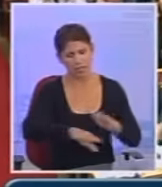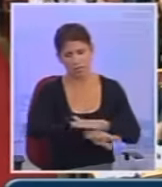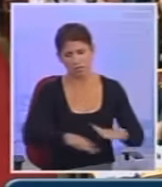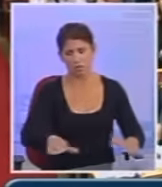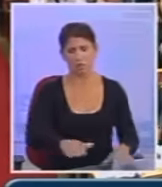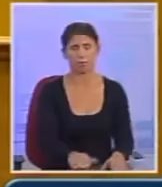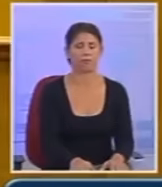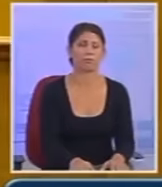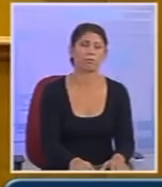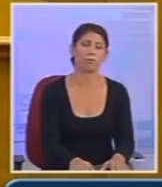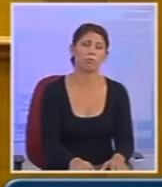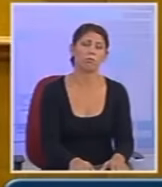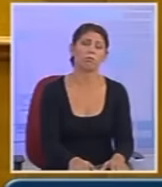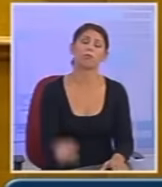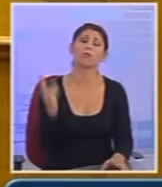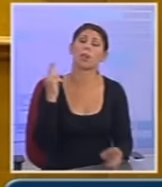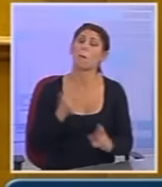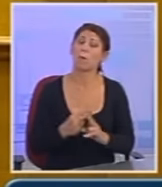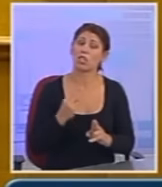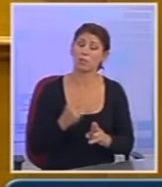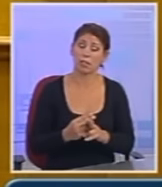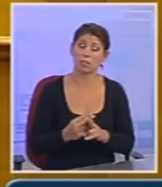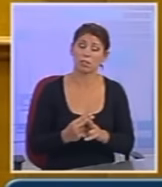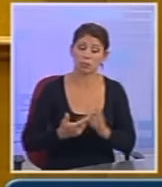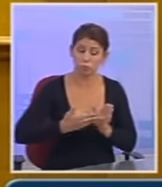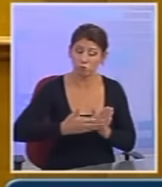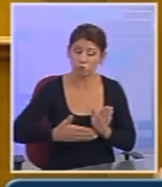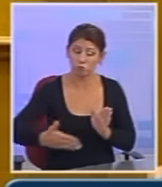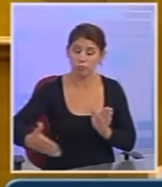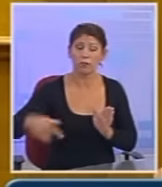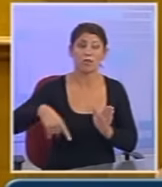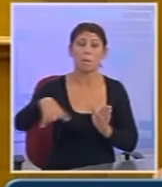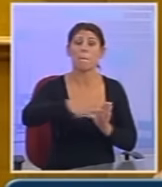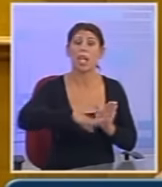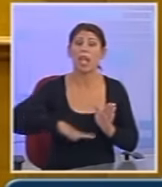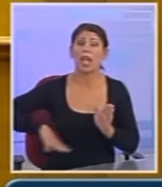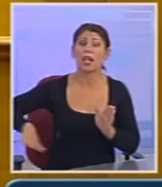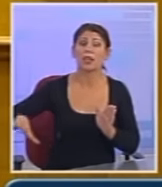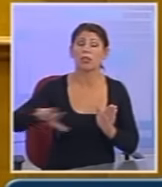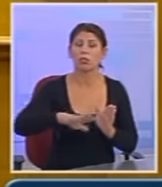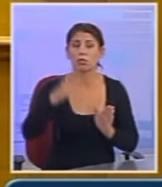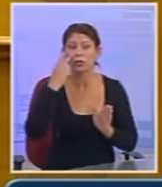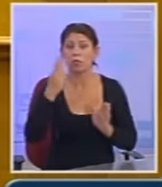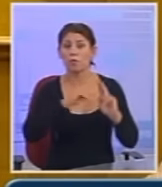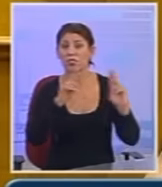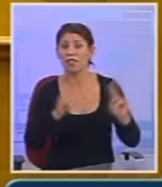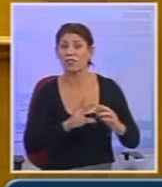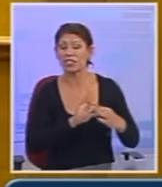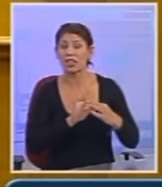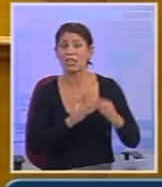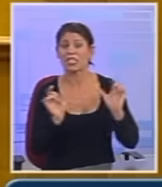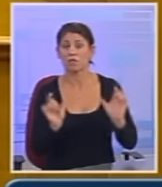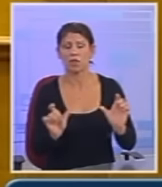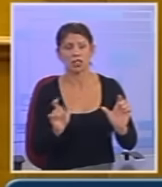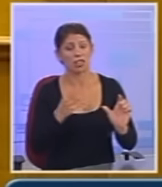Στους κρίσιμους καιρούς λοιπόν που περνάει η ευρύτερη περιοχή μας, πρέπει να δούμε και τη διεθνή συνεργασία και ασφάλεια. Και λυπάμαι, κύριε Πρωθυπουργέ,